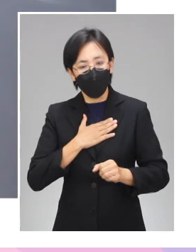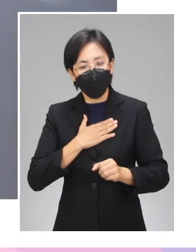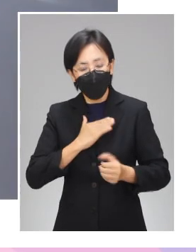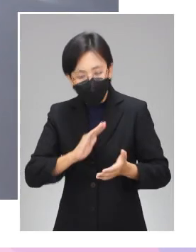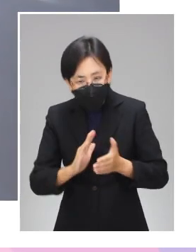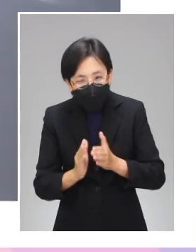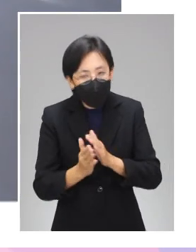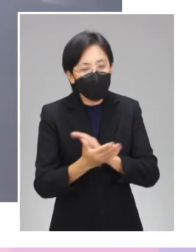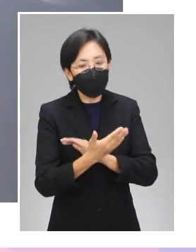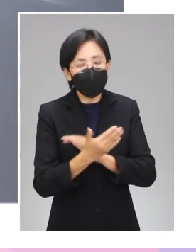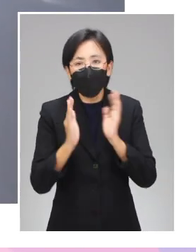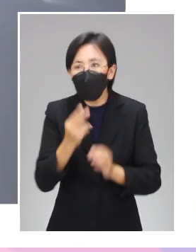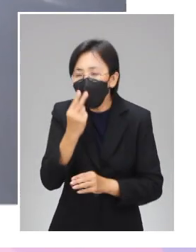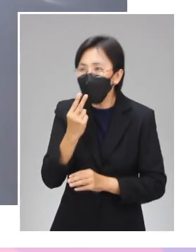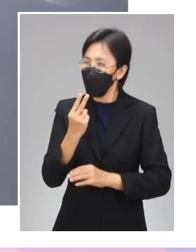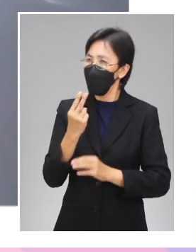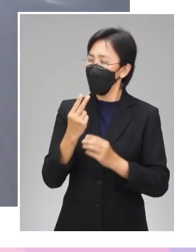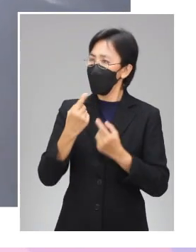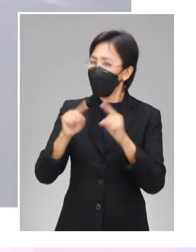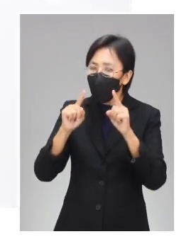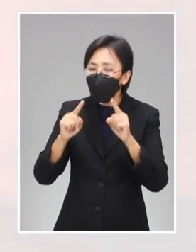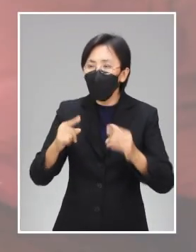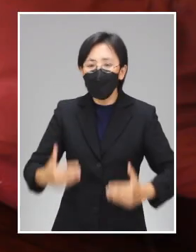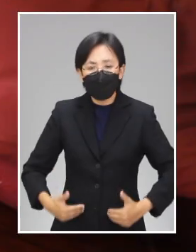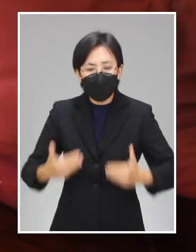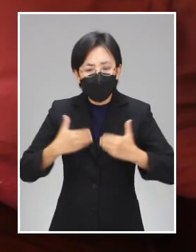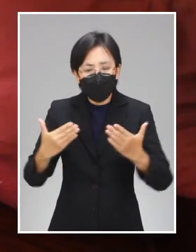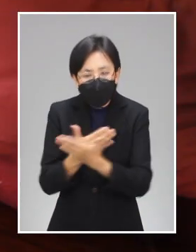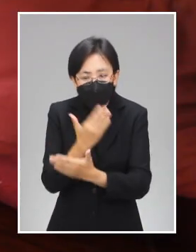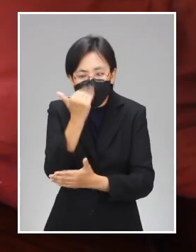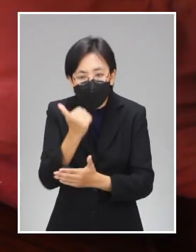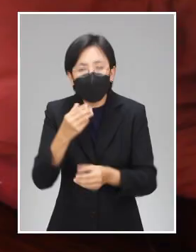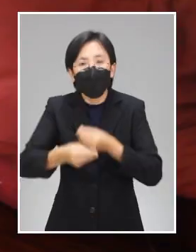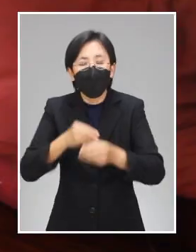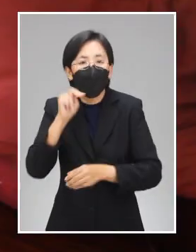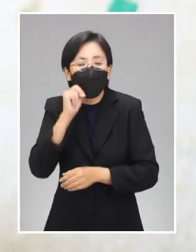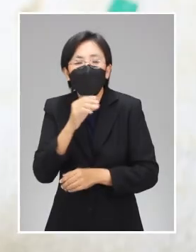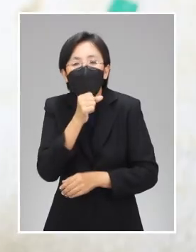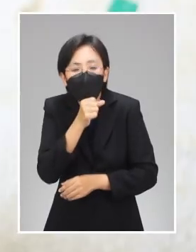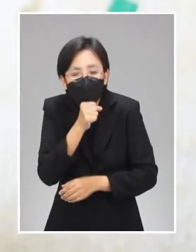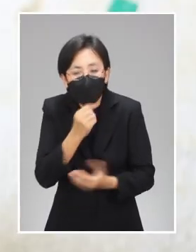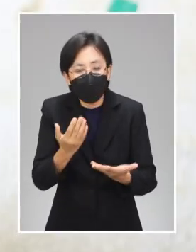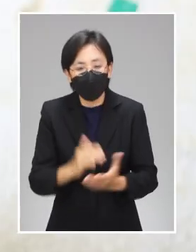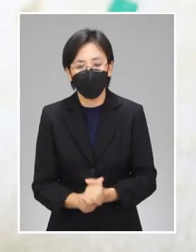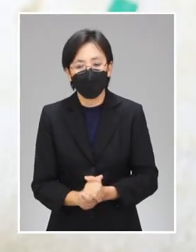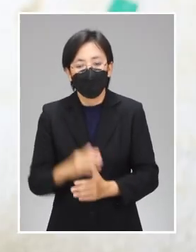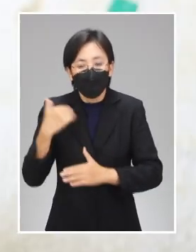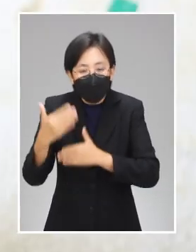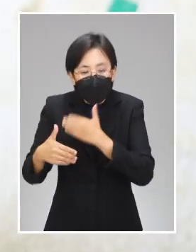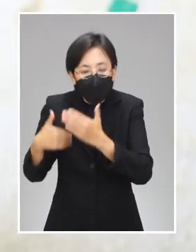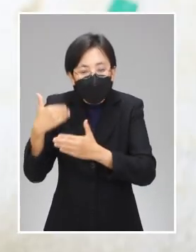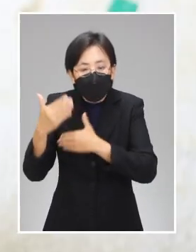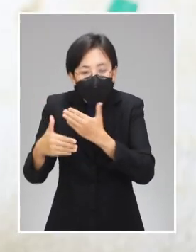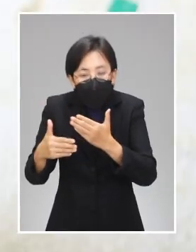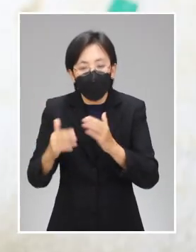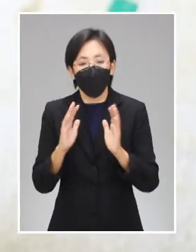รขึ้นอยู่ๆวันนี้มันเปลี่ยนแล้วว่ามันทำไมขายน้ำส้มอะไรเนี่ยพอ